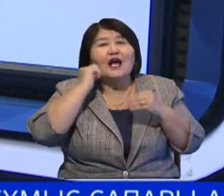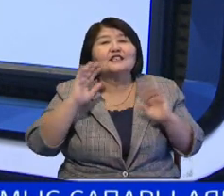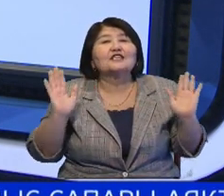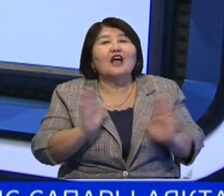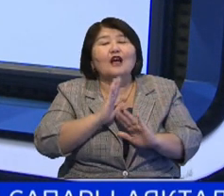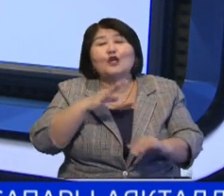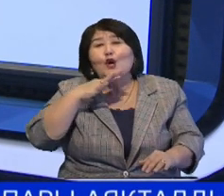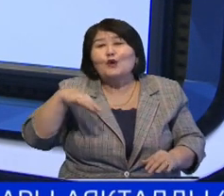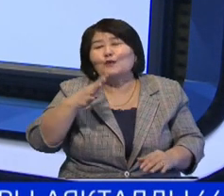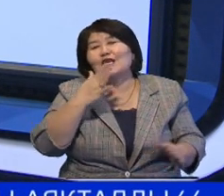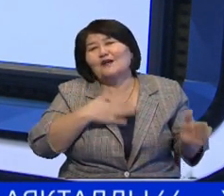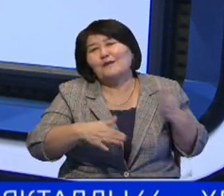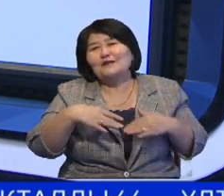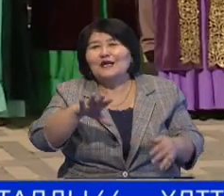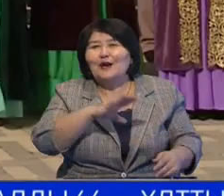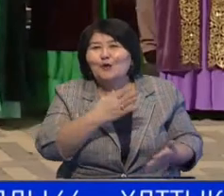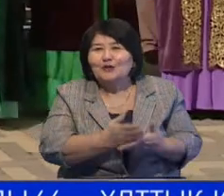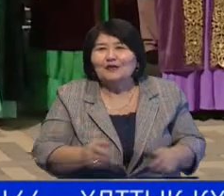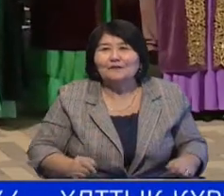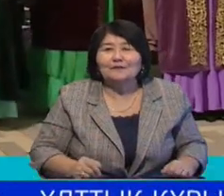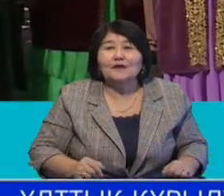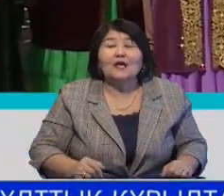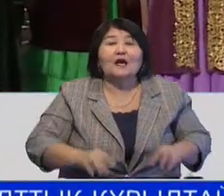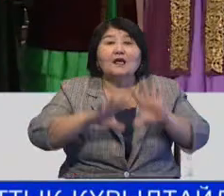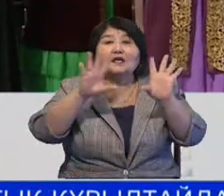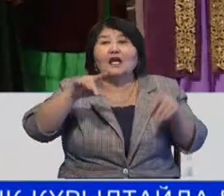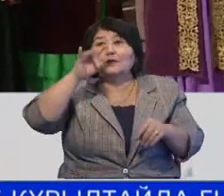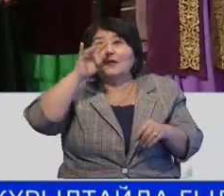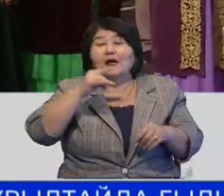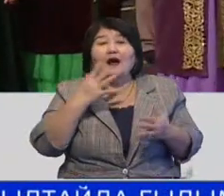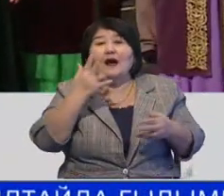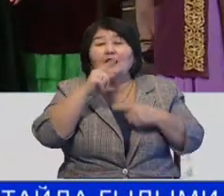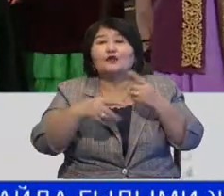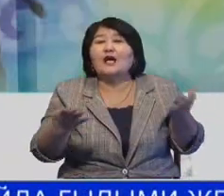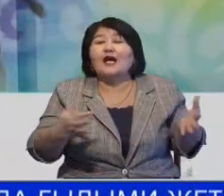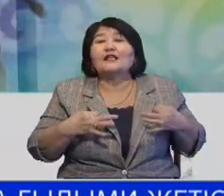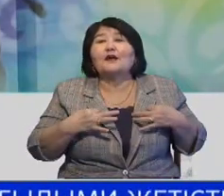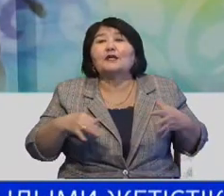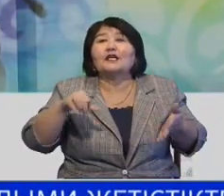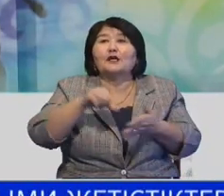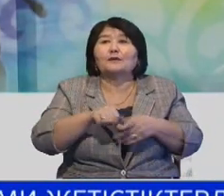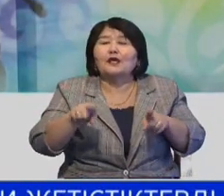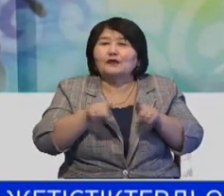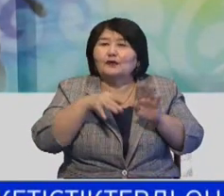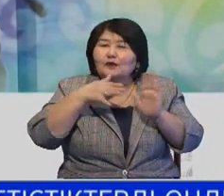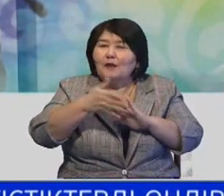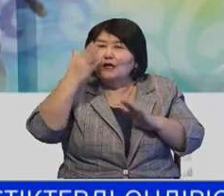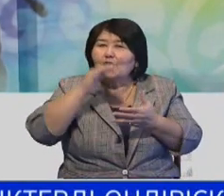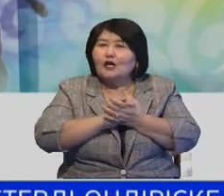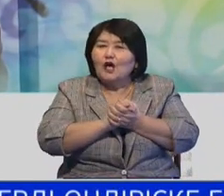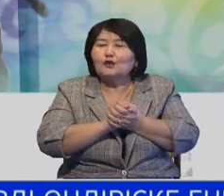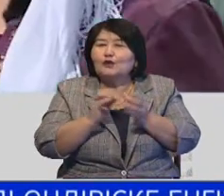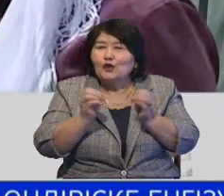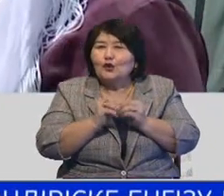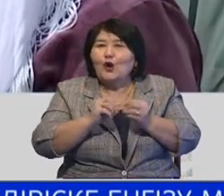салып, көпшілік мәз-мәйрам болды. Жалпы қазақтың қай дәстүрі қандай мерекесі болмасын түпкі мәні татулыққа,